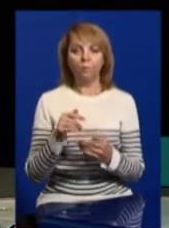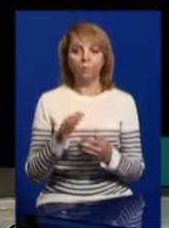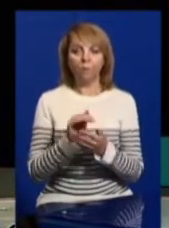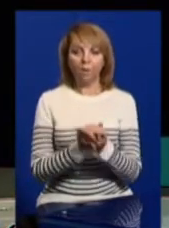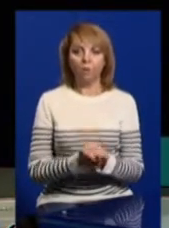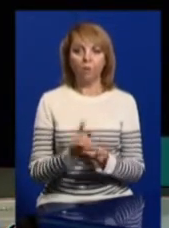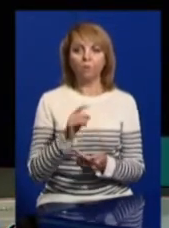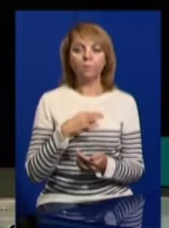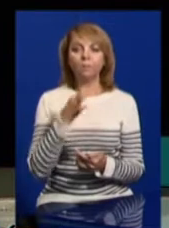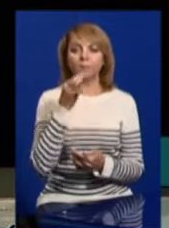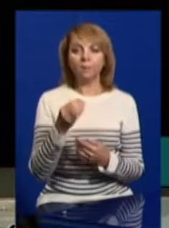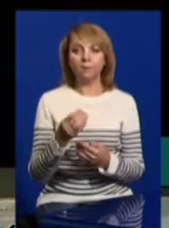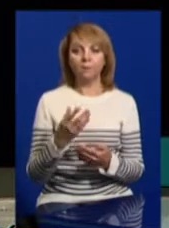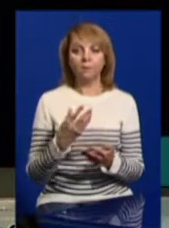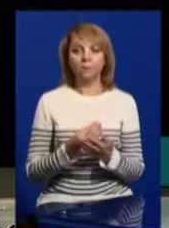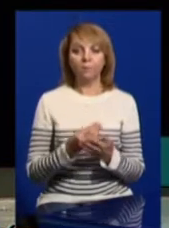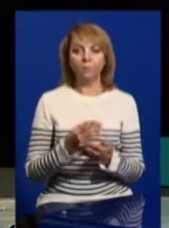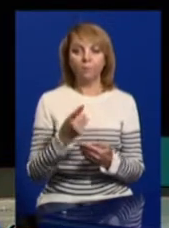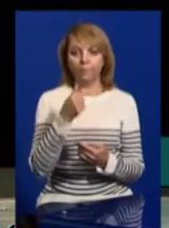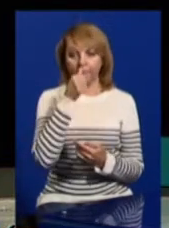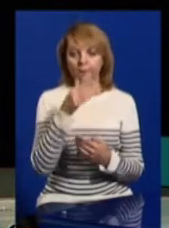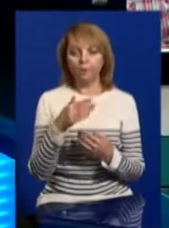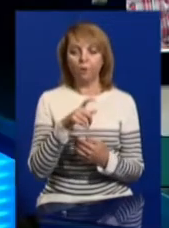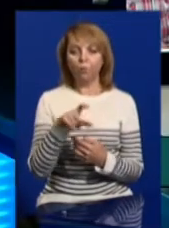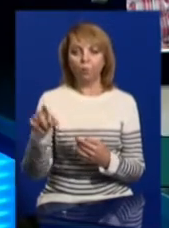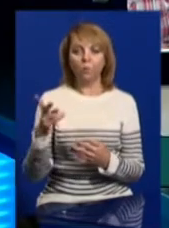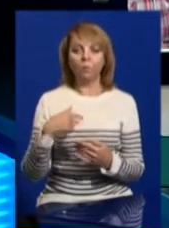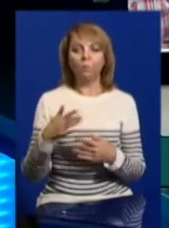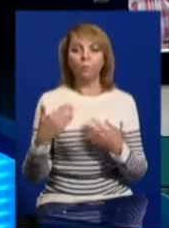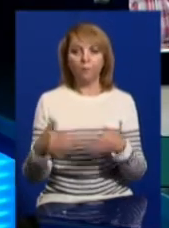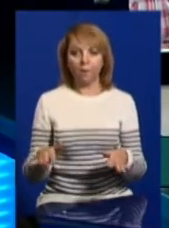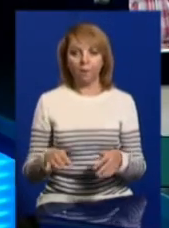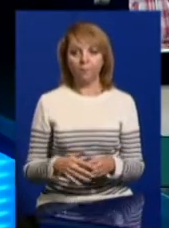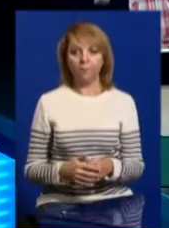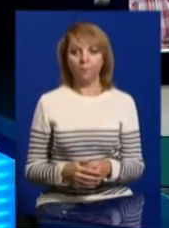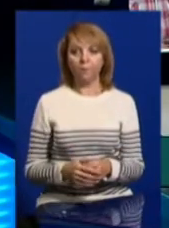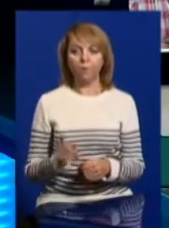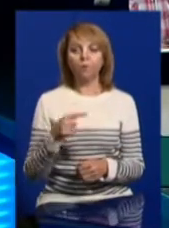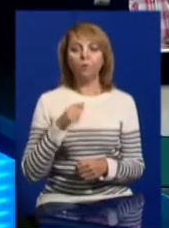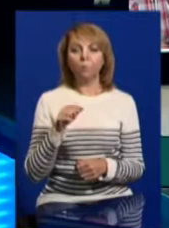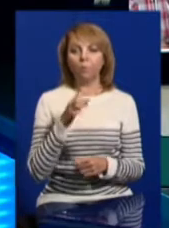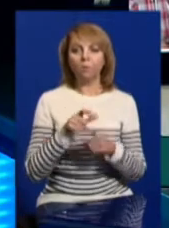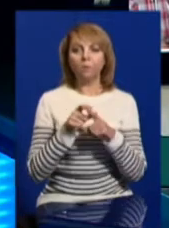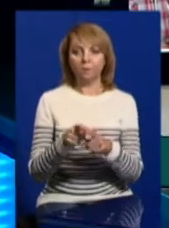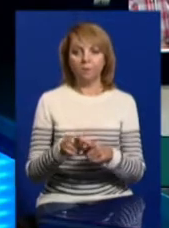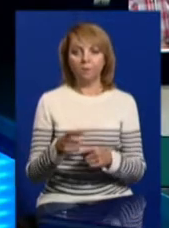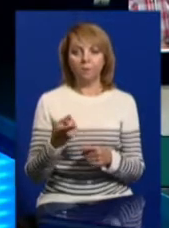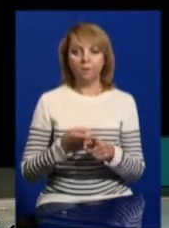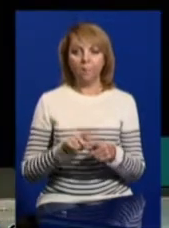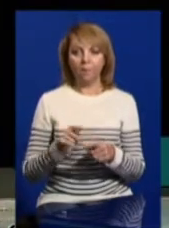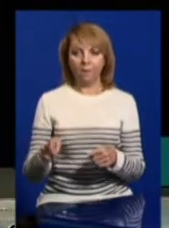А що нам сказати тим особам, тим своїм рідним, котрих ми втратили? Що я можу сказати? На даному